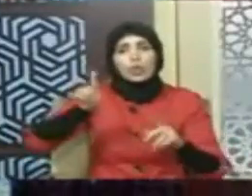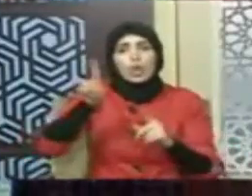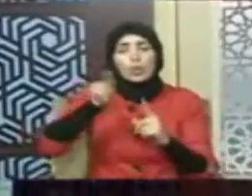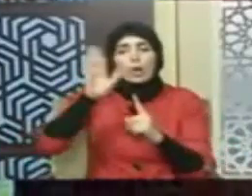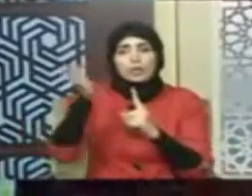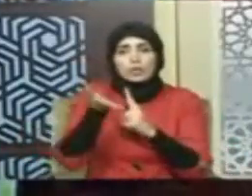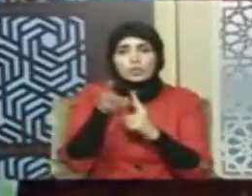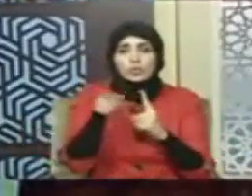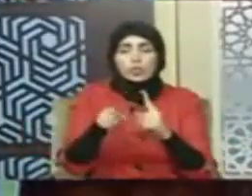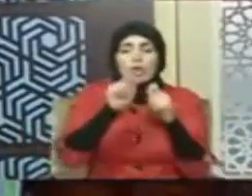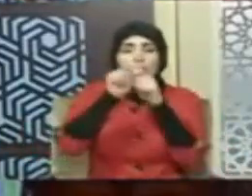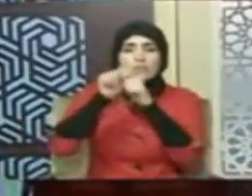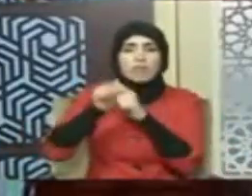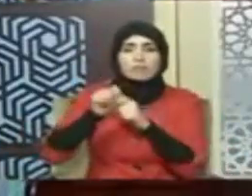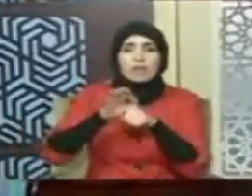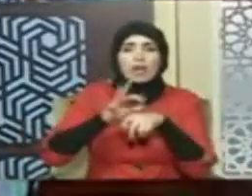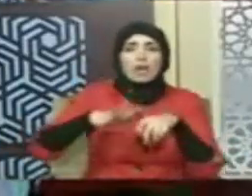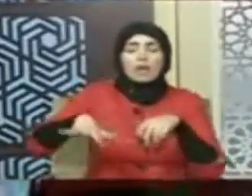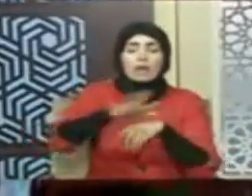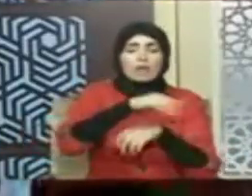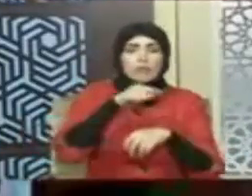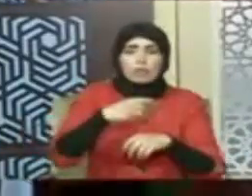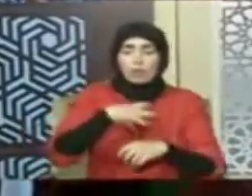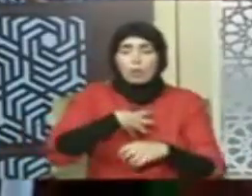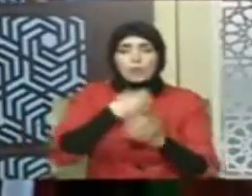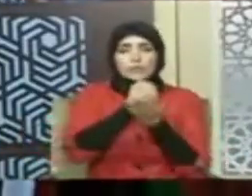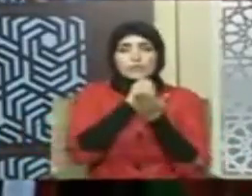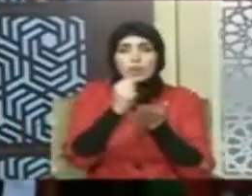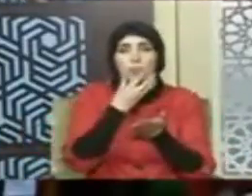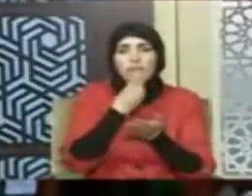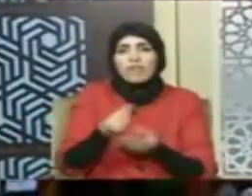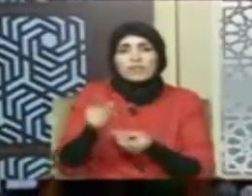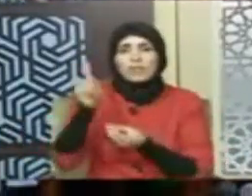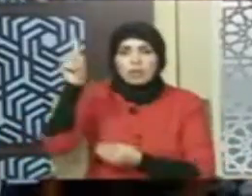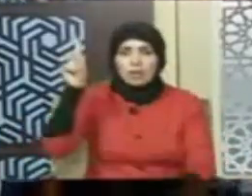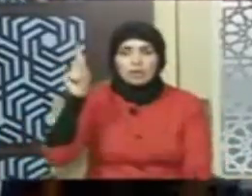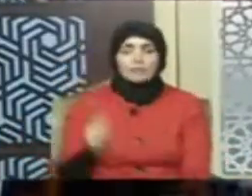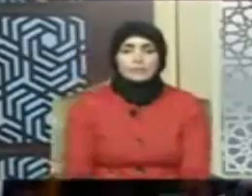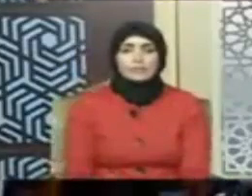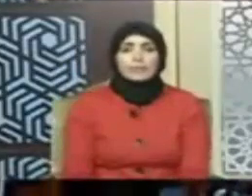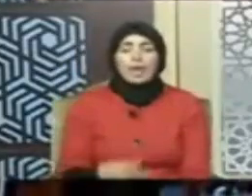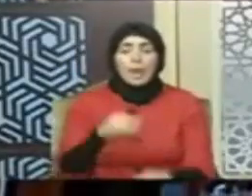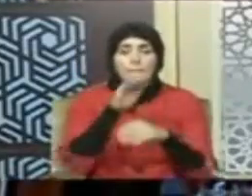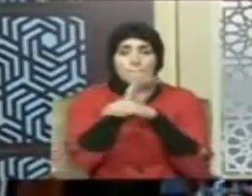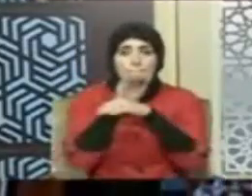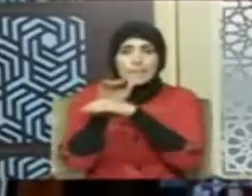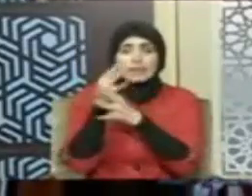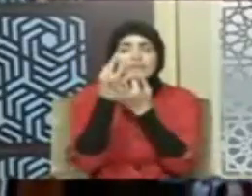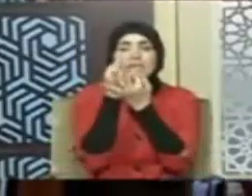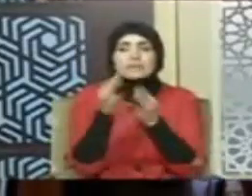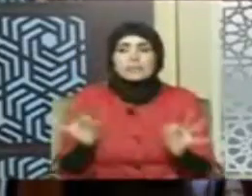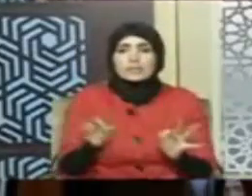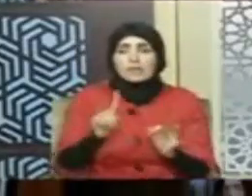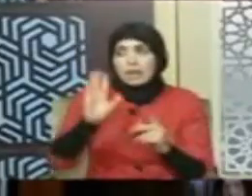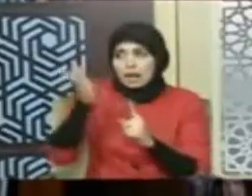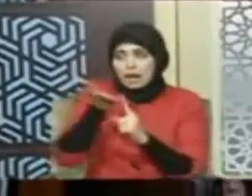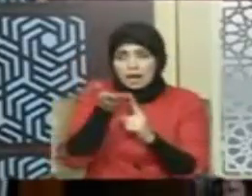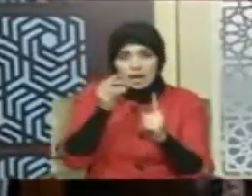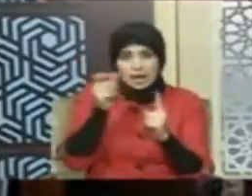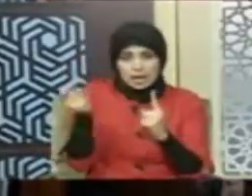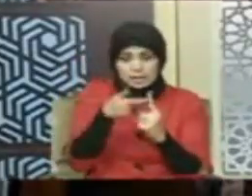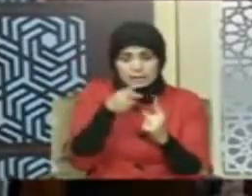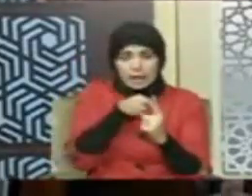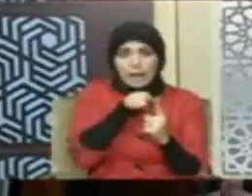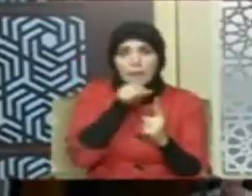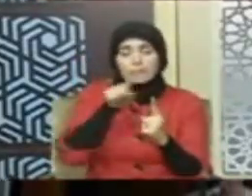ورسوله نصح الأمة وكشف الله به الغمة، بلغ الرسالة وأدى